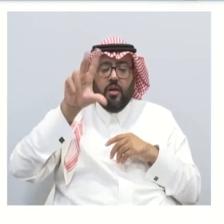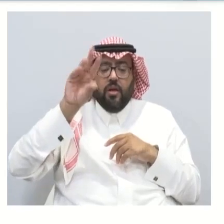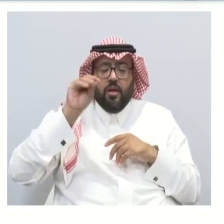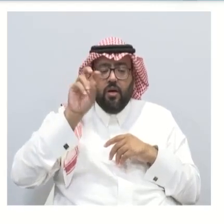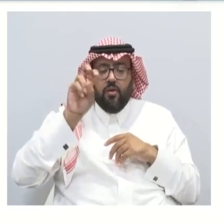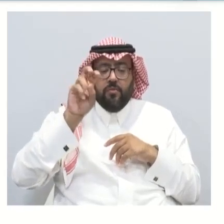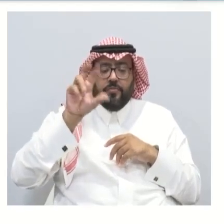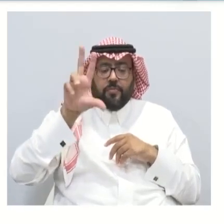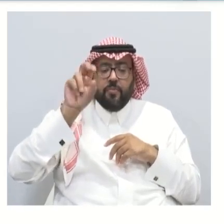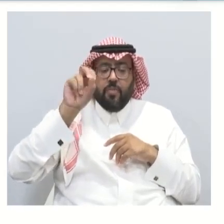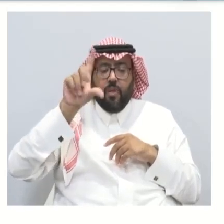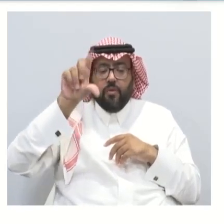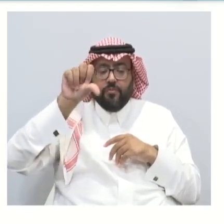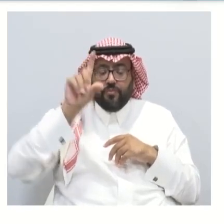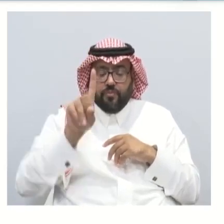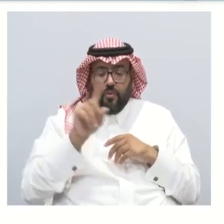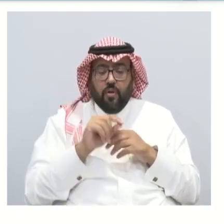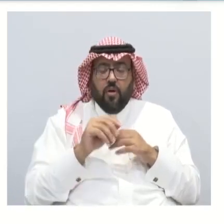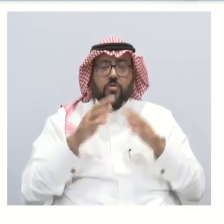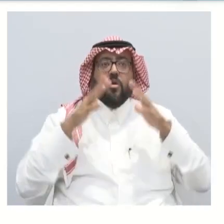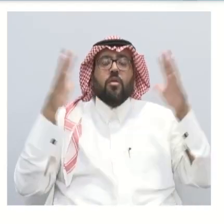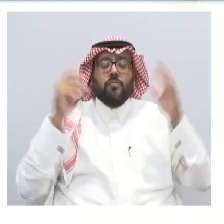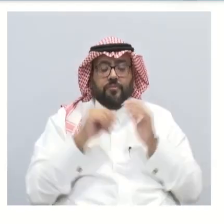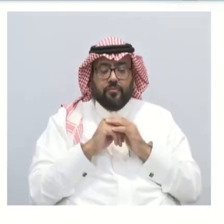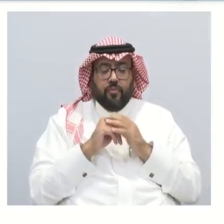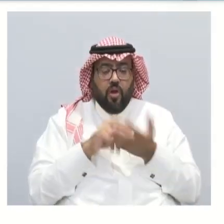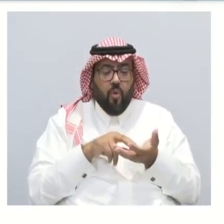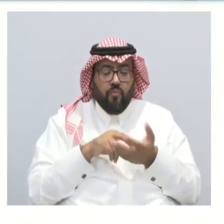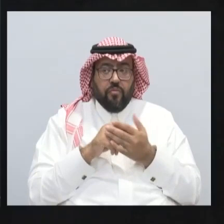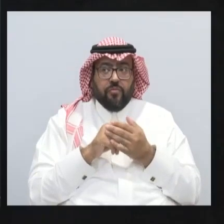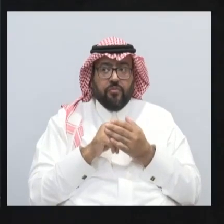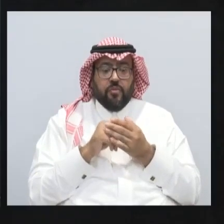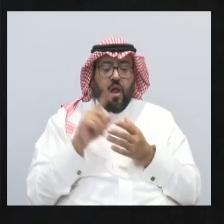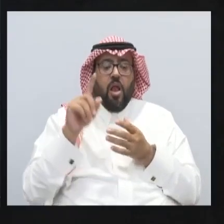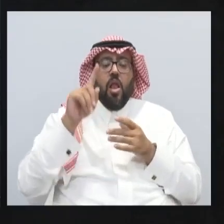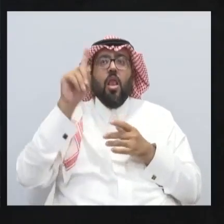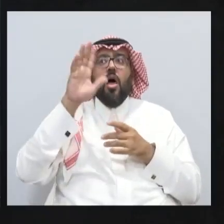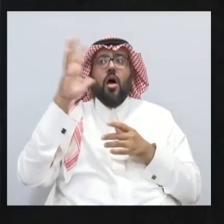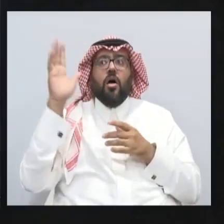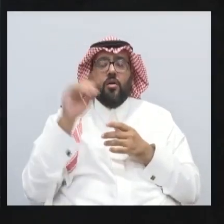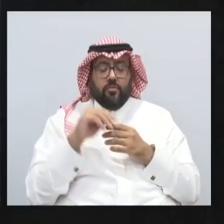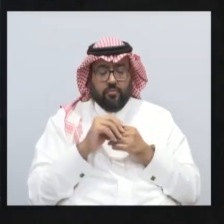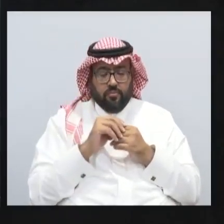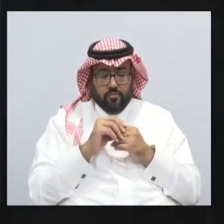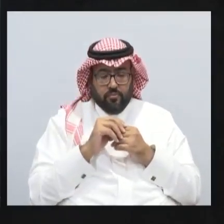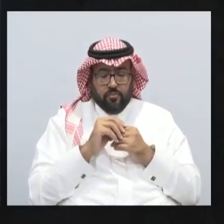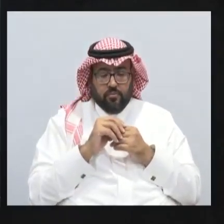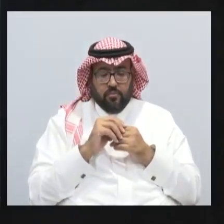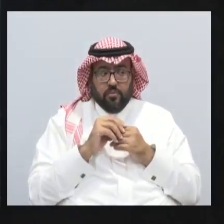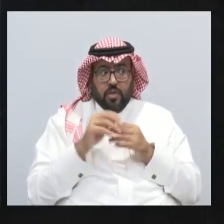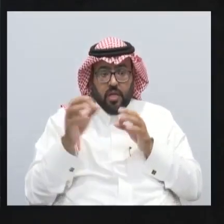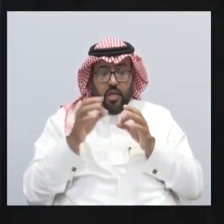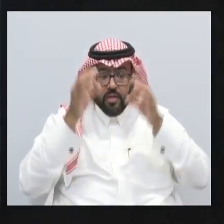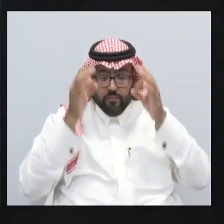هو الذي عبد تعظيما وخوفا ورجاء ماخوذ من الاله التي تاله القلوب فاذا